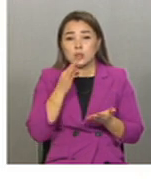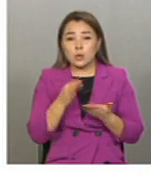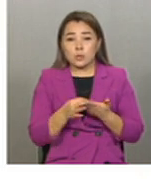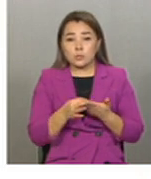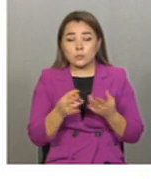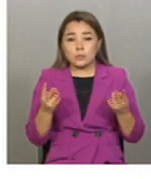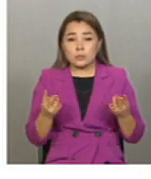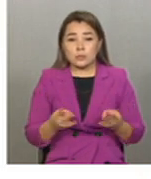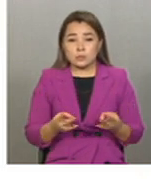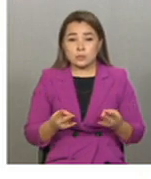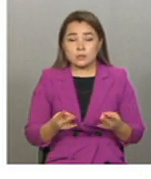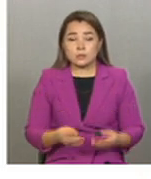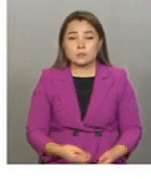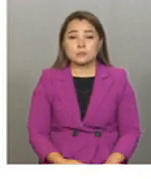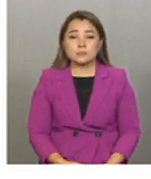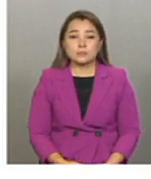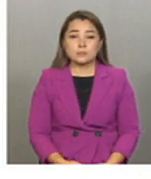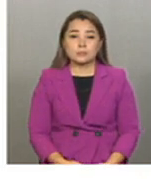беріңіз.